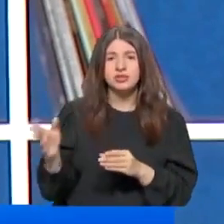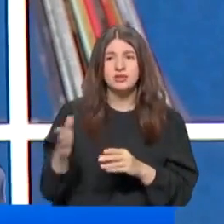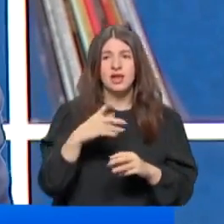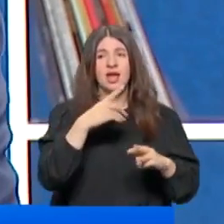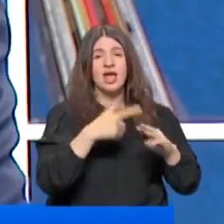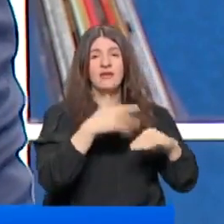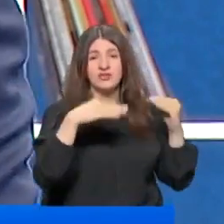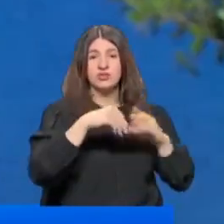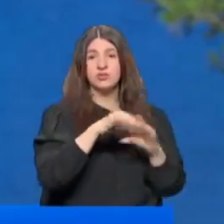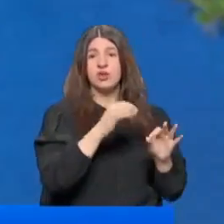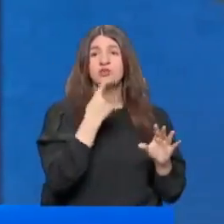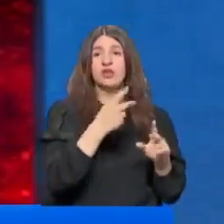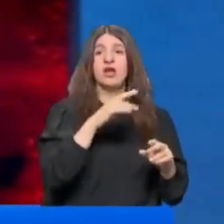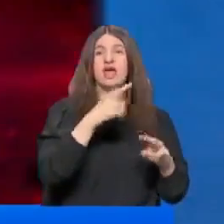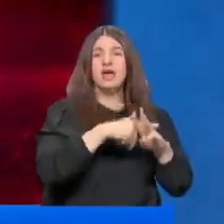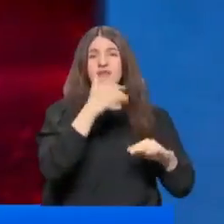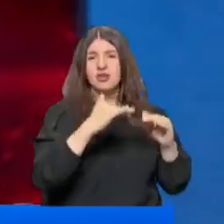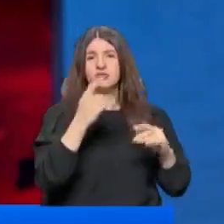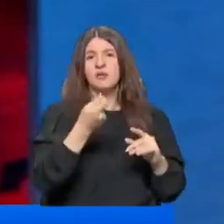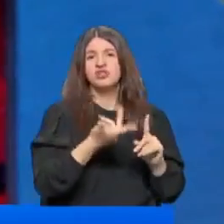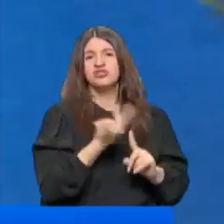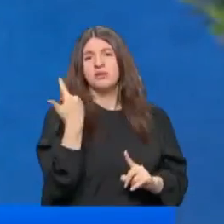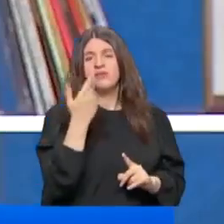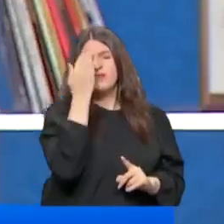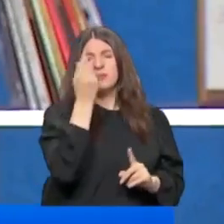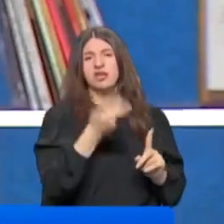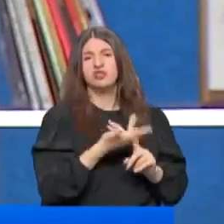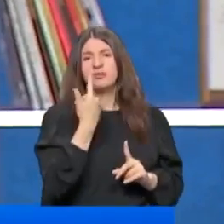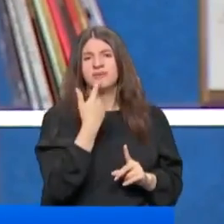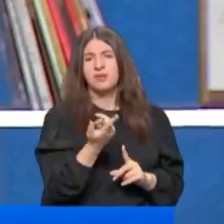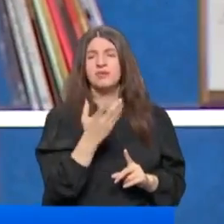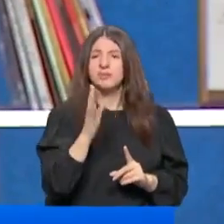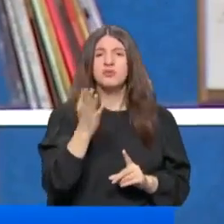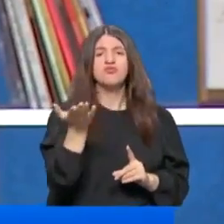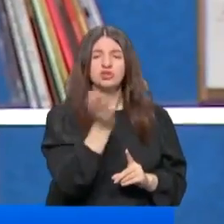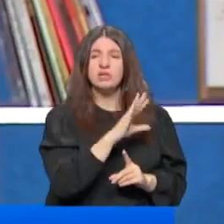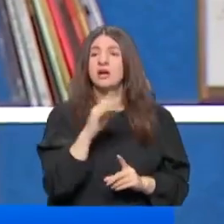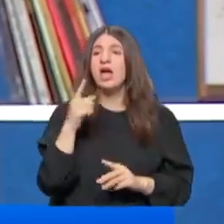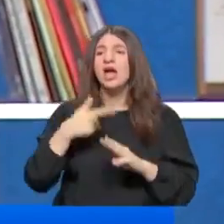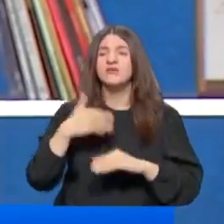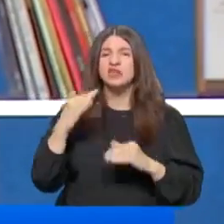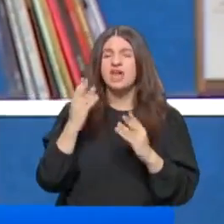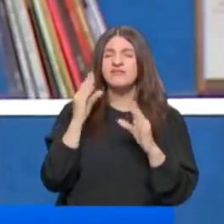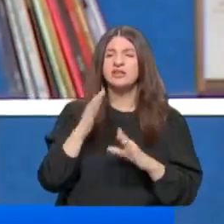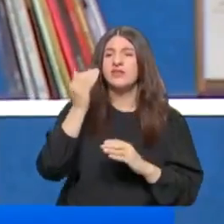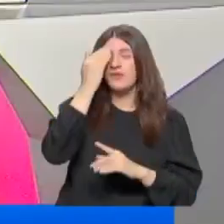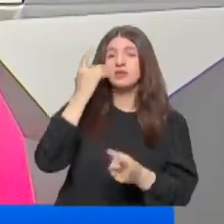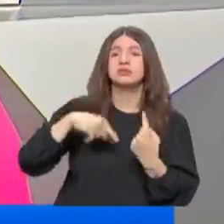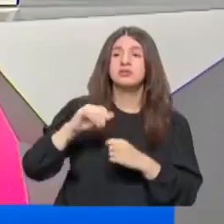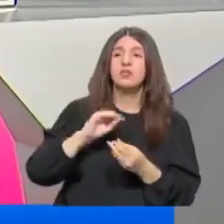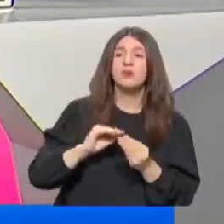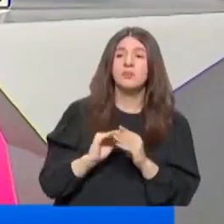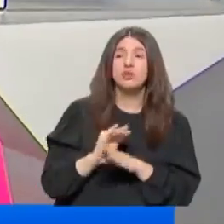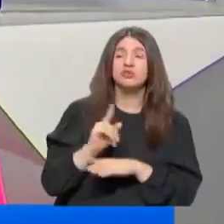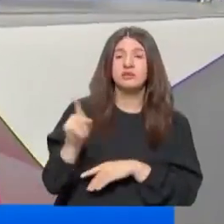enflasyon burada böyle diyorlardı epilasyon Sir parasını çalmak kesinlikle kesildi ve enflasyon içelim enflasyon En çok da Dar gelirli